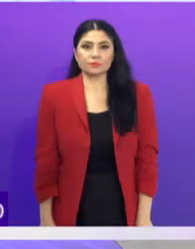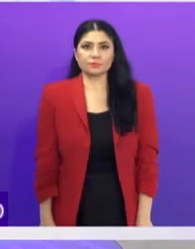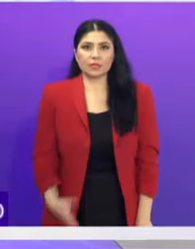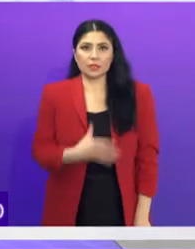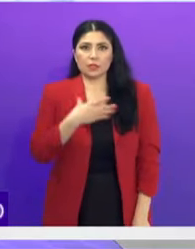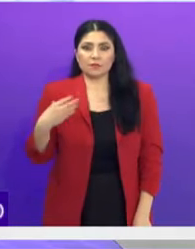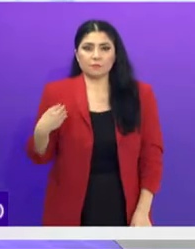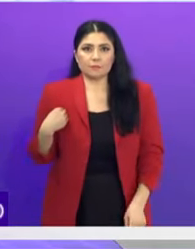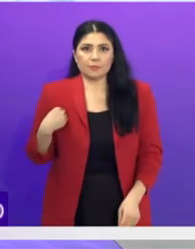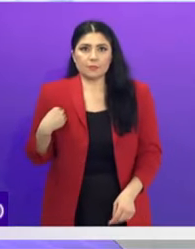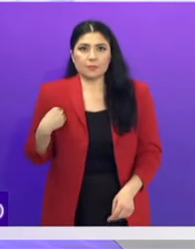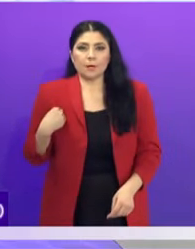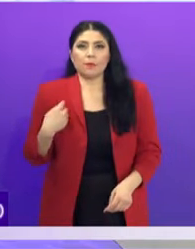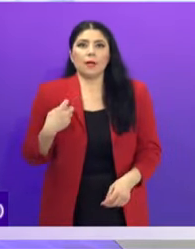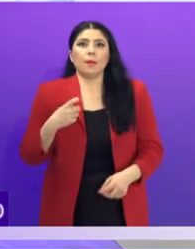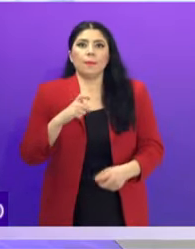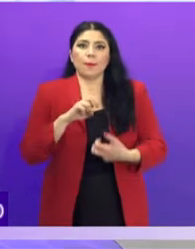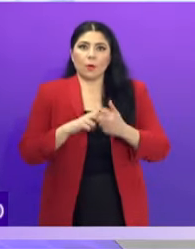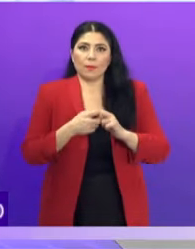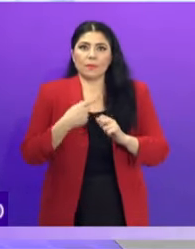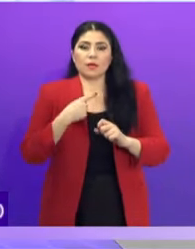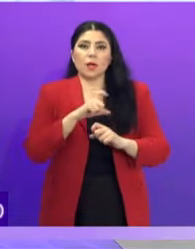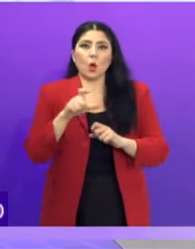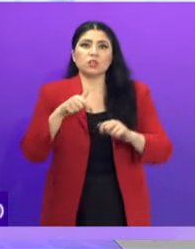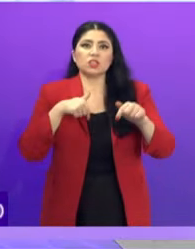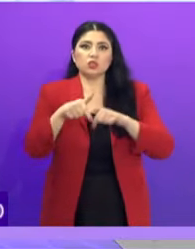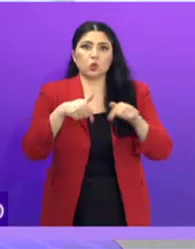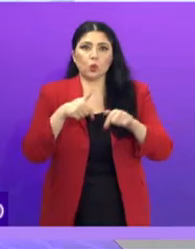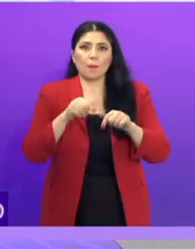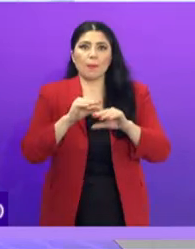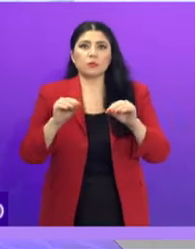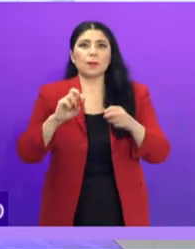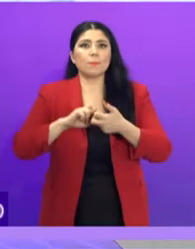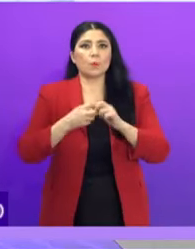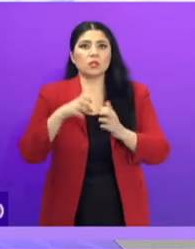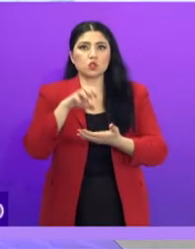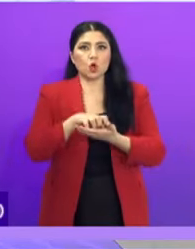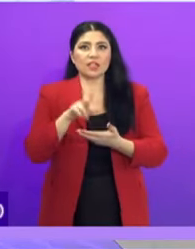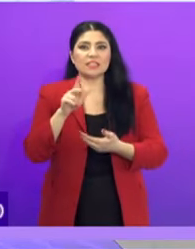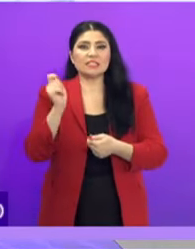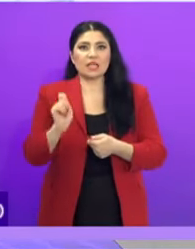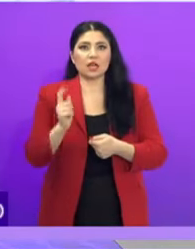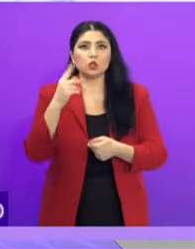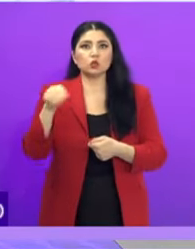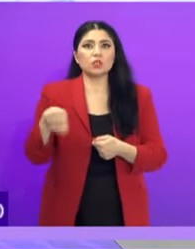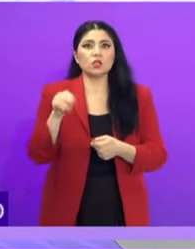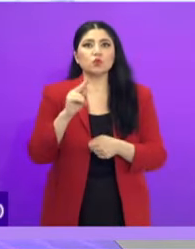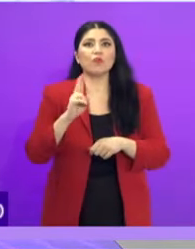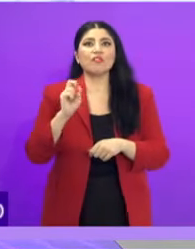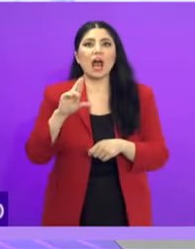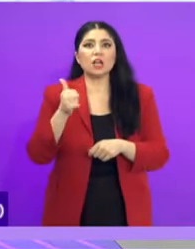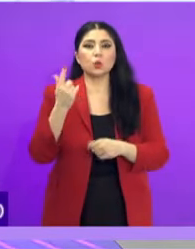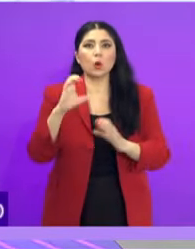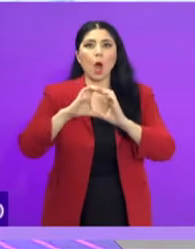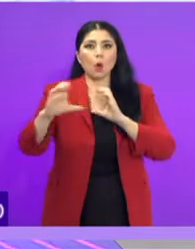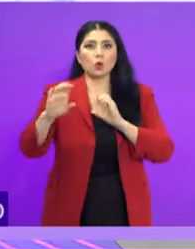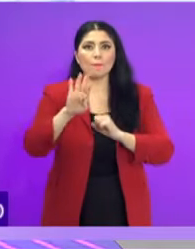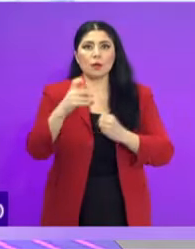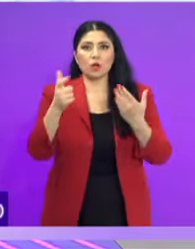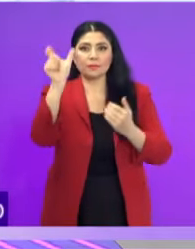Vremea extremă a dat traficul rutier peste cap în mai multe zone din țară. În județul Vrancea, un autocar cu 47 de persoane a ieșit de